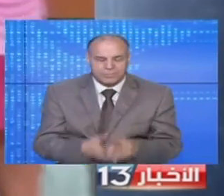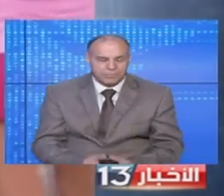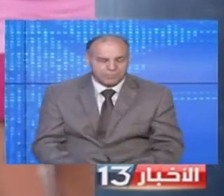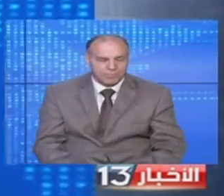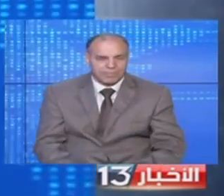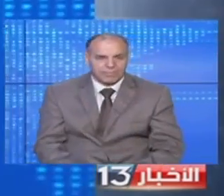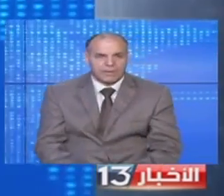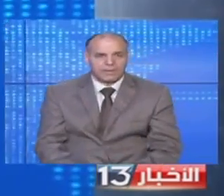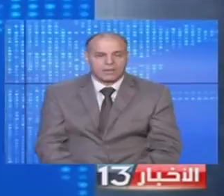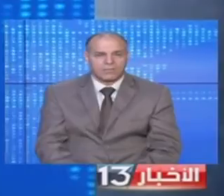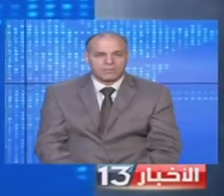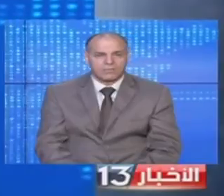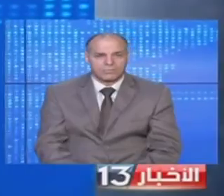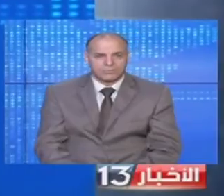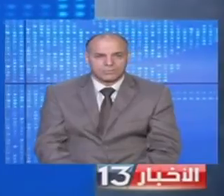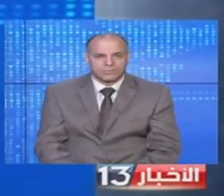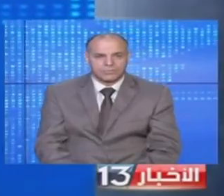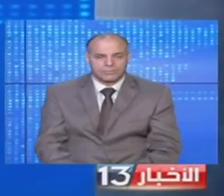كولين